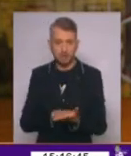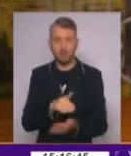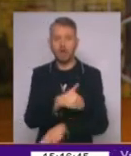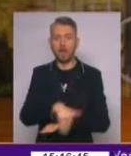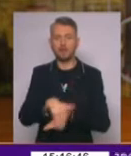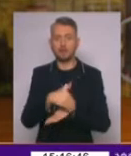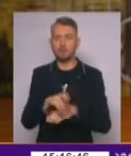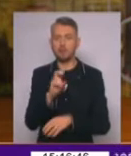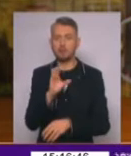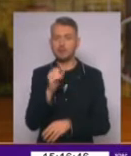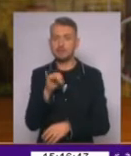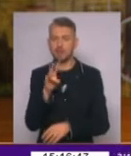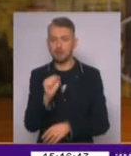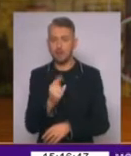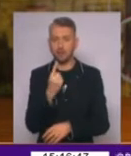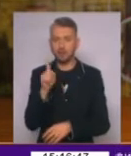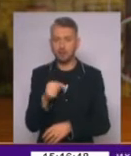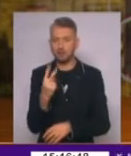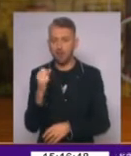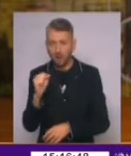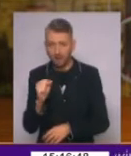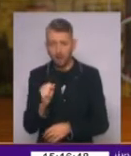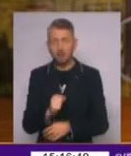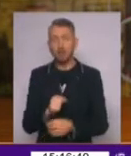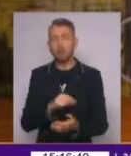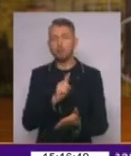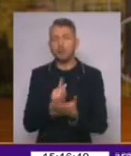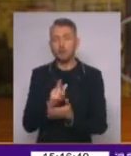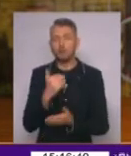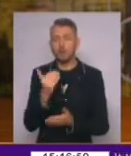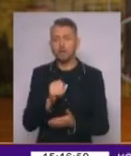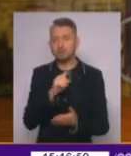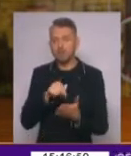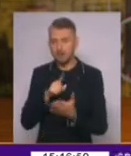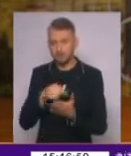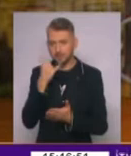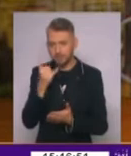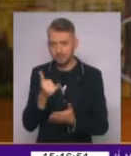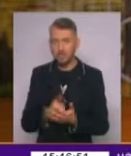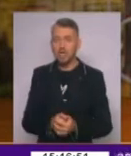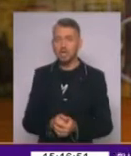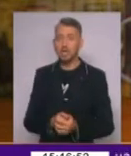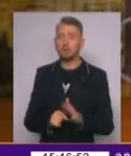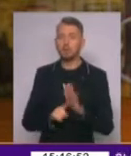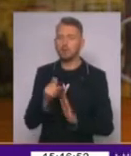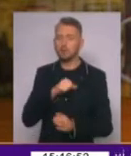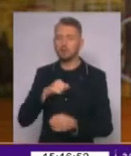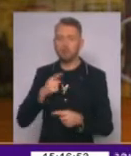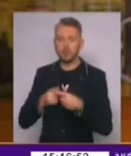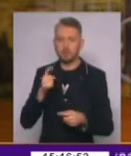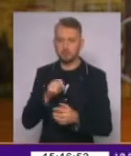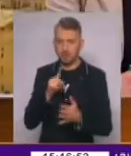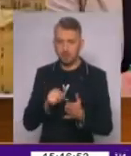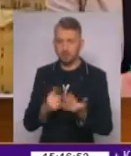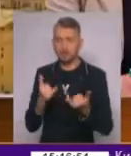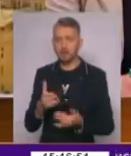раз: басейна 1/2А. Будь ласка, обов'язково з вашими питаннями долучайтеся. Отже, пані Наталя, почнемо з найгостріших питань. Ми зараз